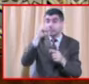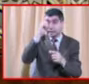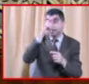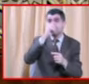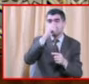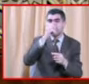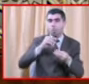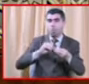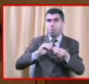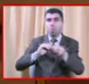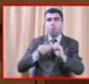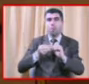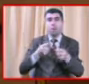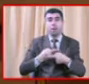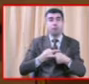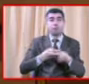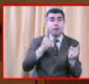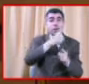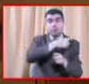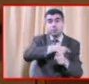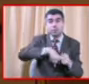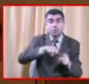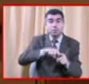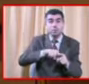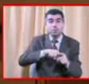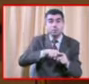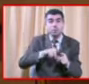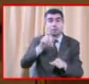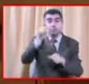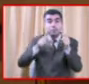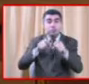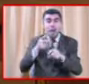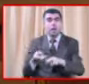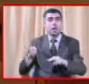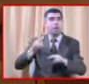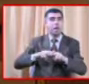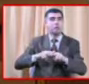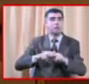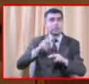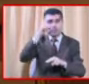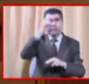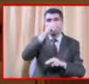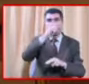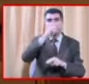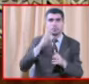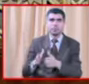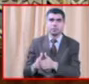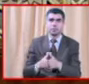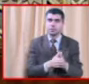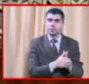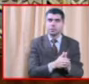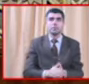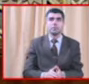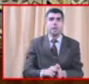للمسؤوليات بهذا الشأن؟ لأن الأمر يتعلق بأرواح المواطنين. شكرا. شكرا السيد النائب.